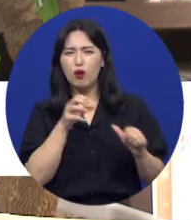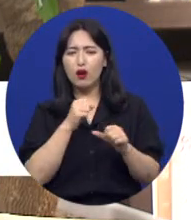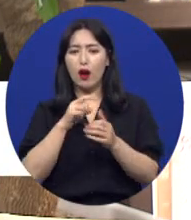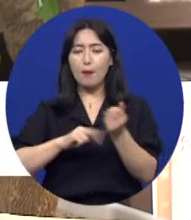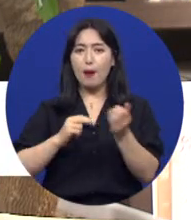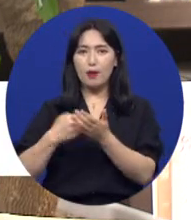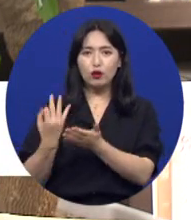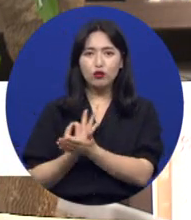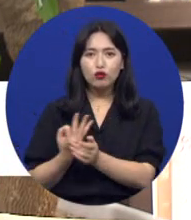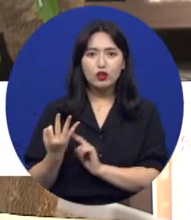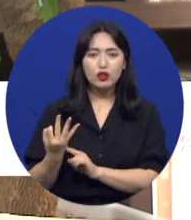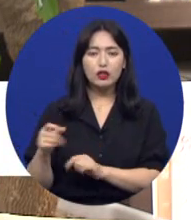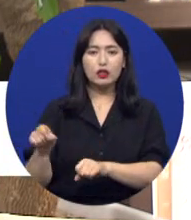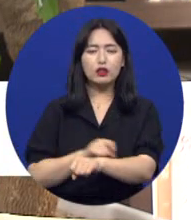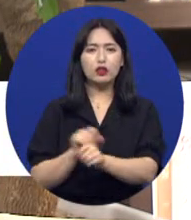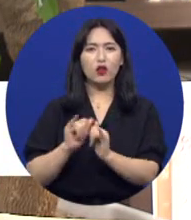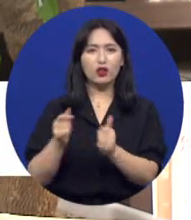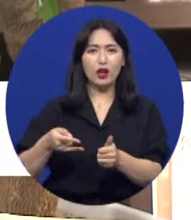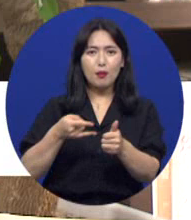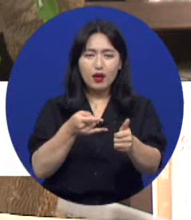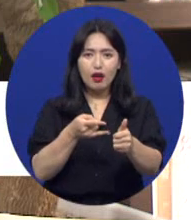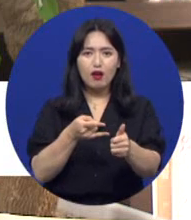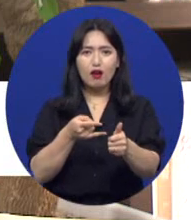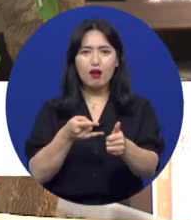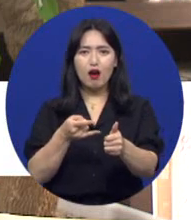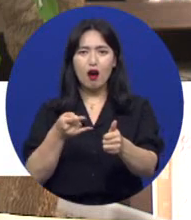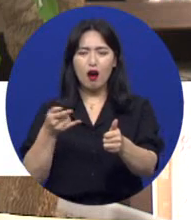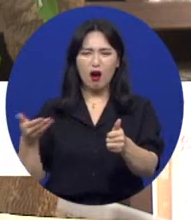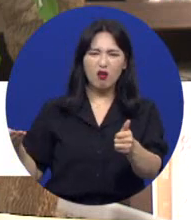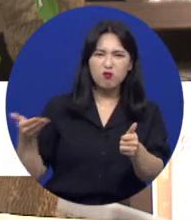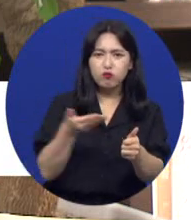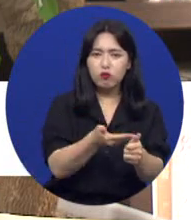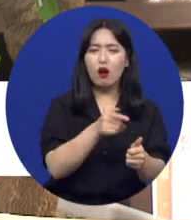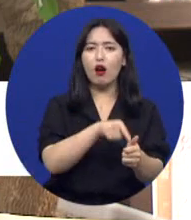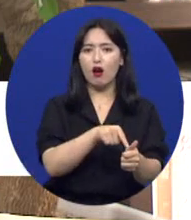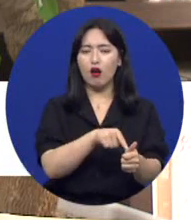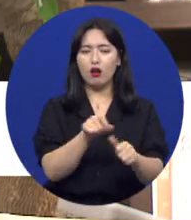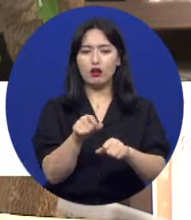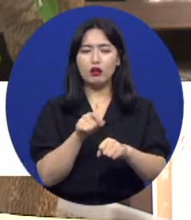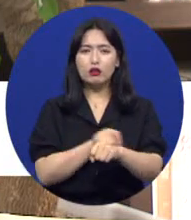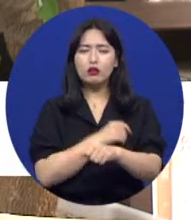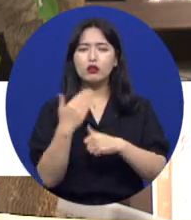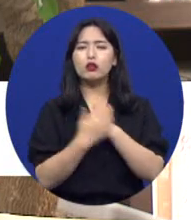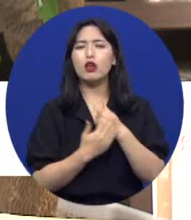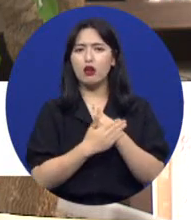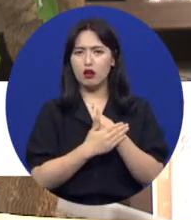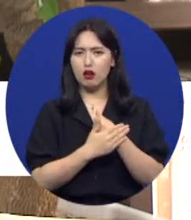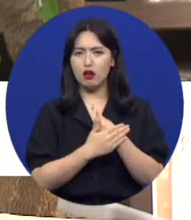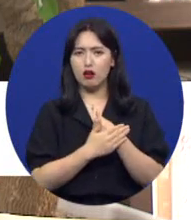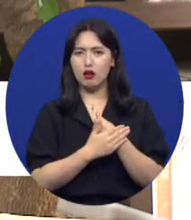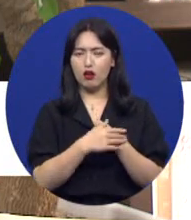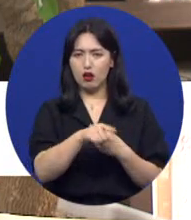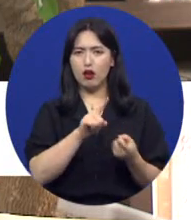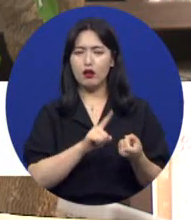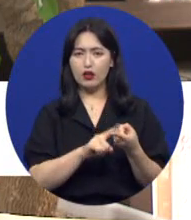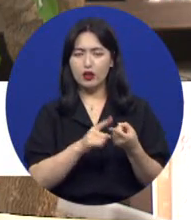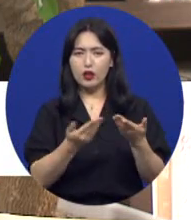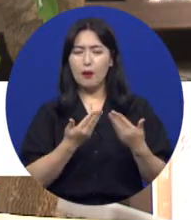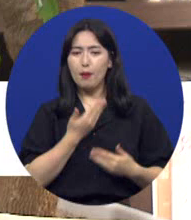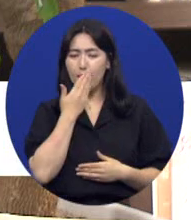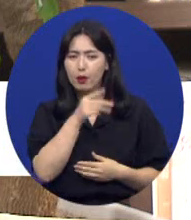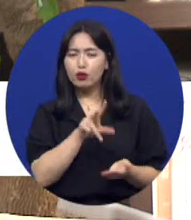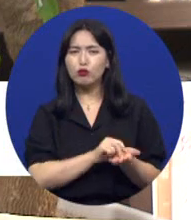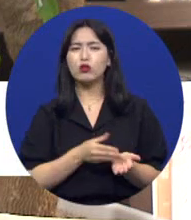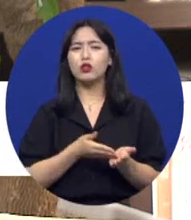수익이 특정인에게 에 집중 됨으로써 어떻게 받을 수 있다는 그런 내